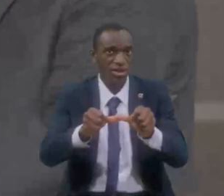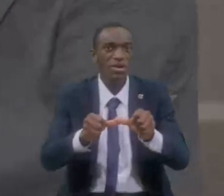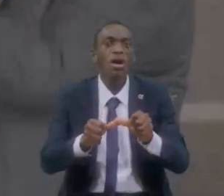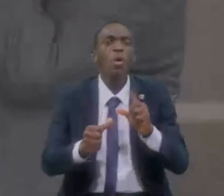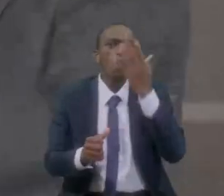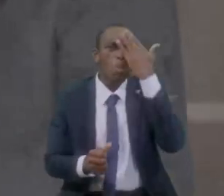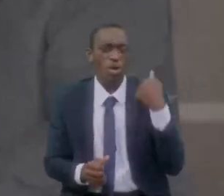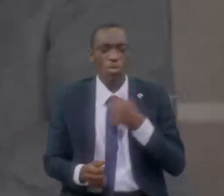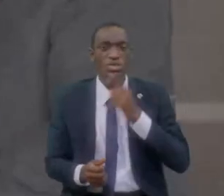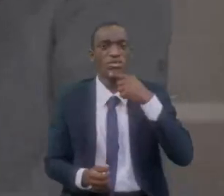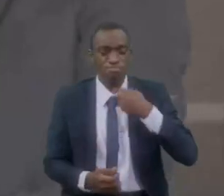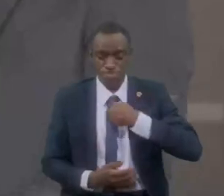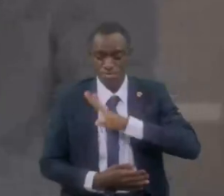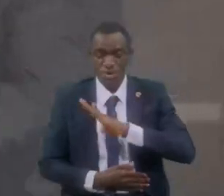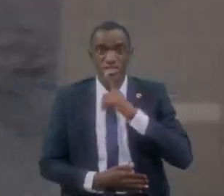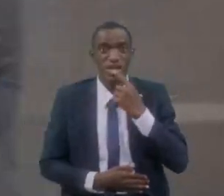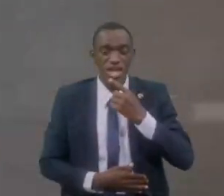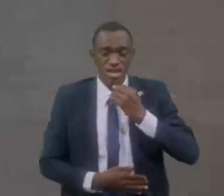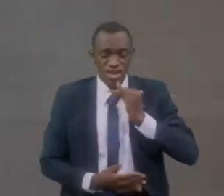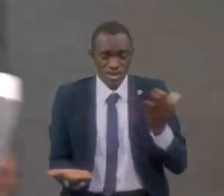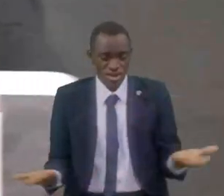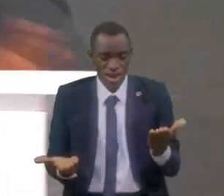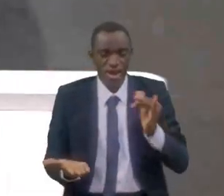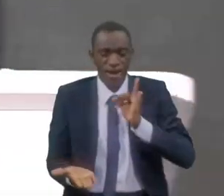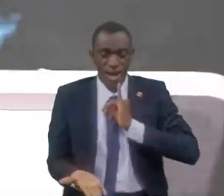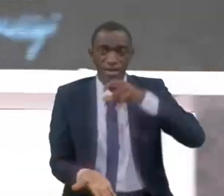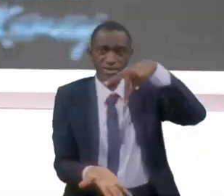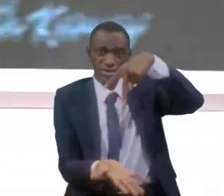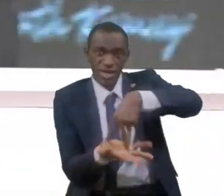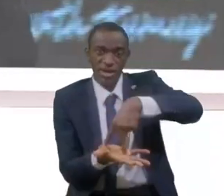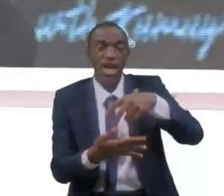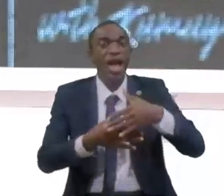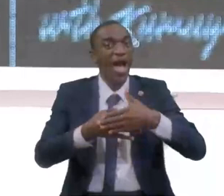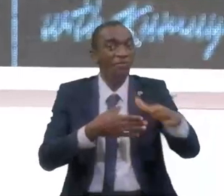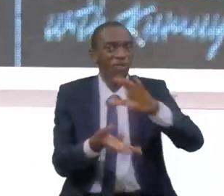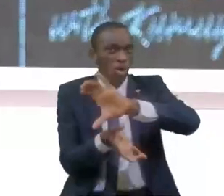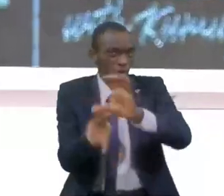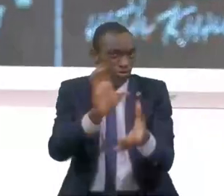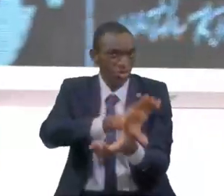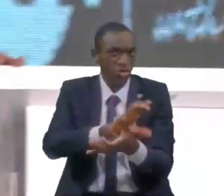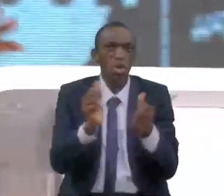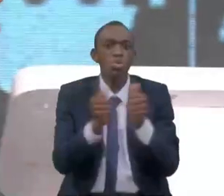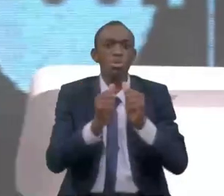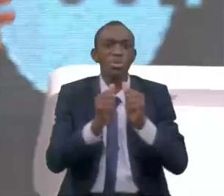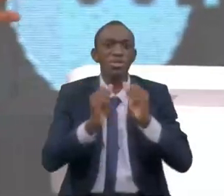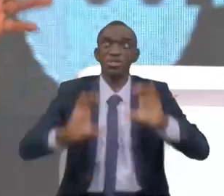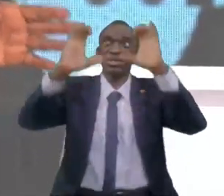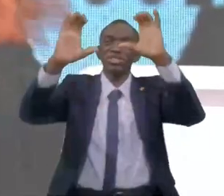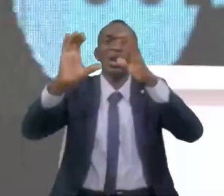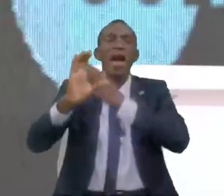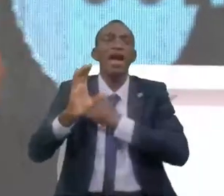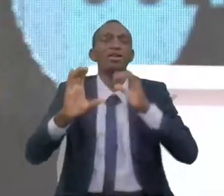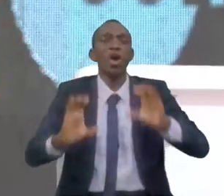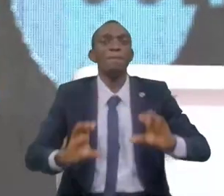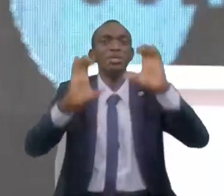Pourquoi disons-nous, voici là où je tiens, après la conversion, avec la consécration, avec